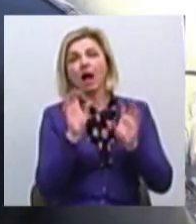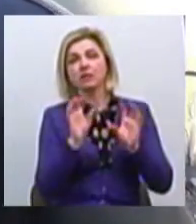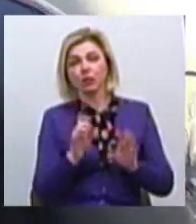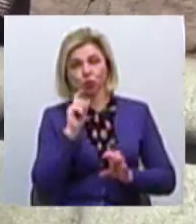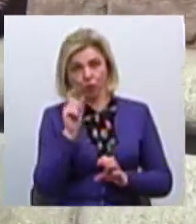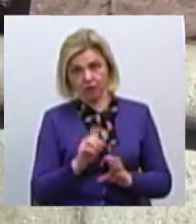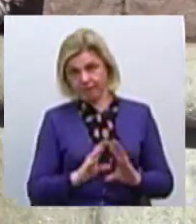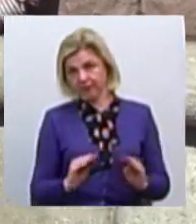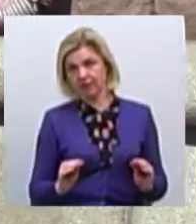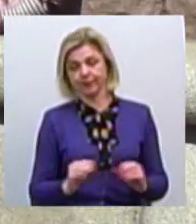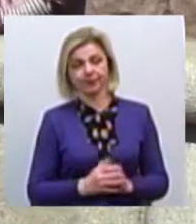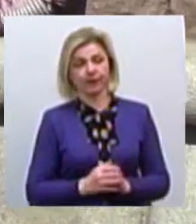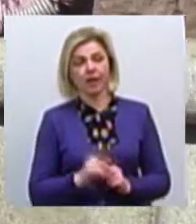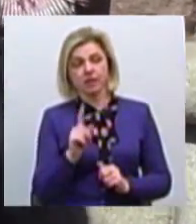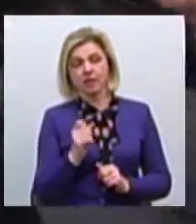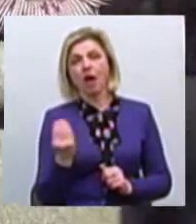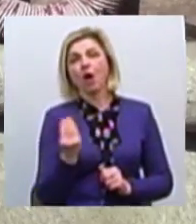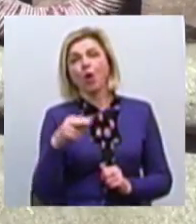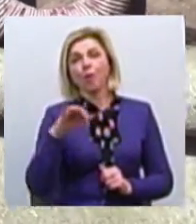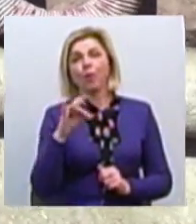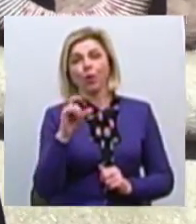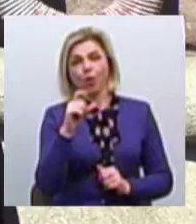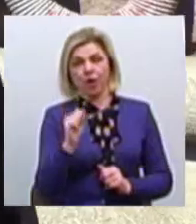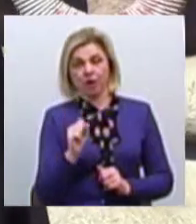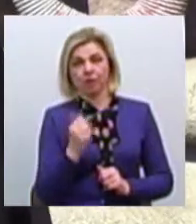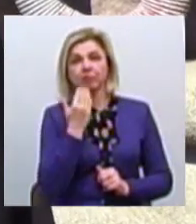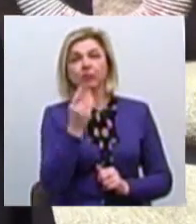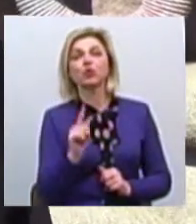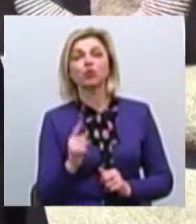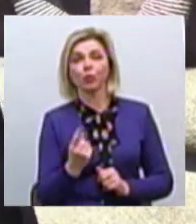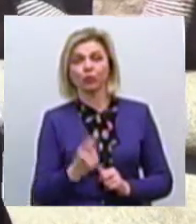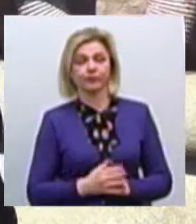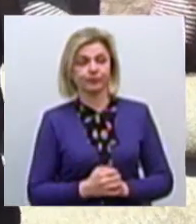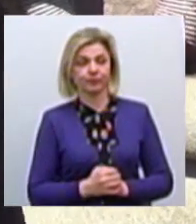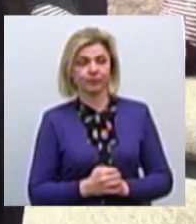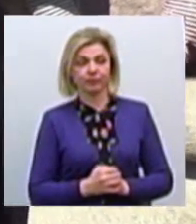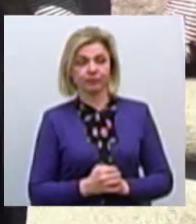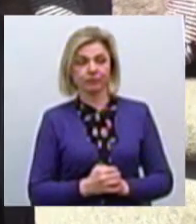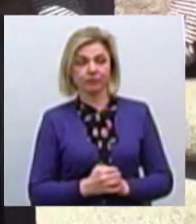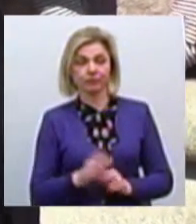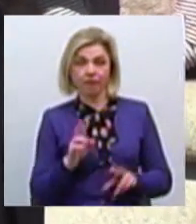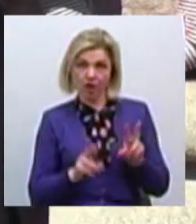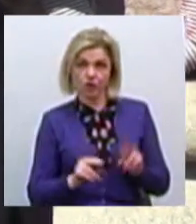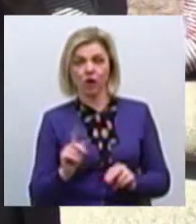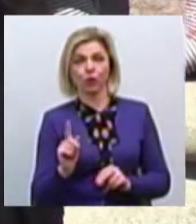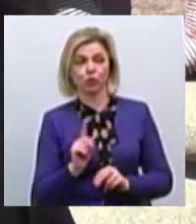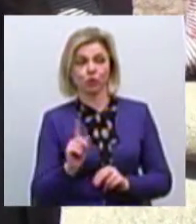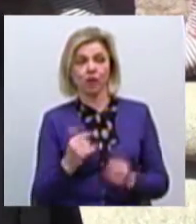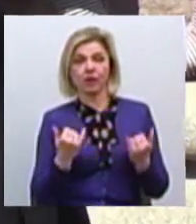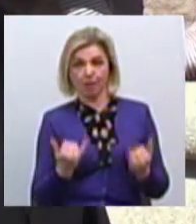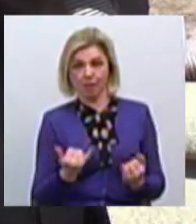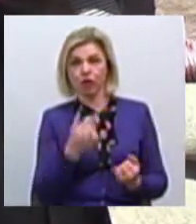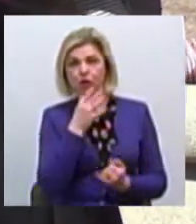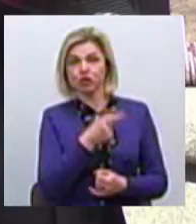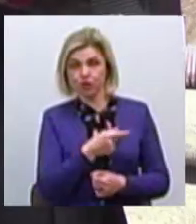Все. За Порошенка. Чому? Чому? Тому що вважаю, що на теперішній